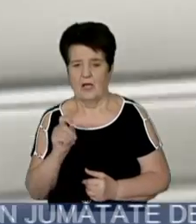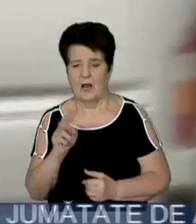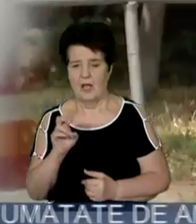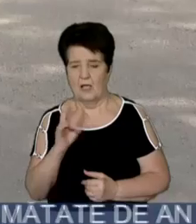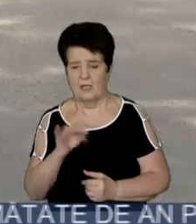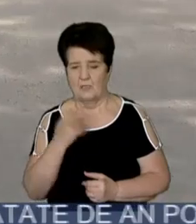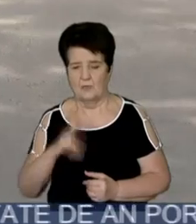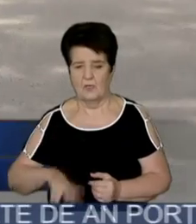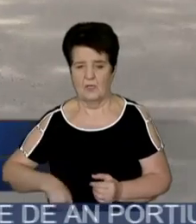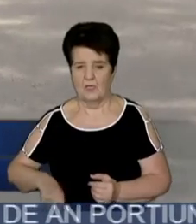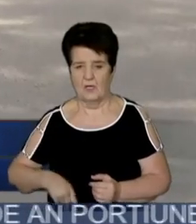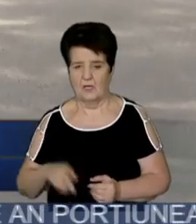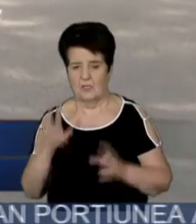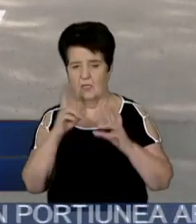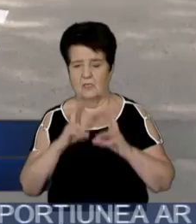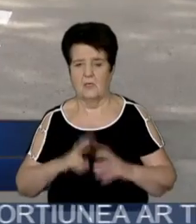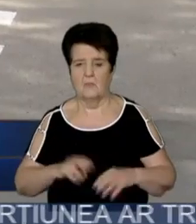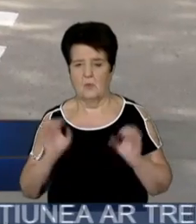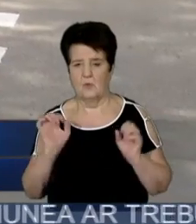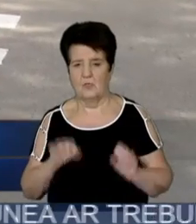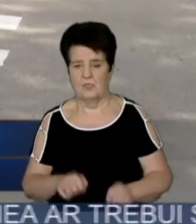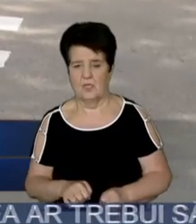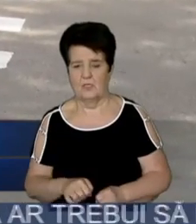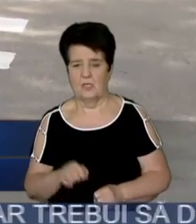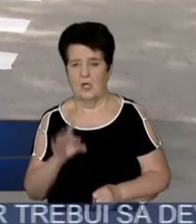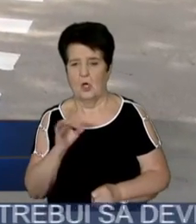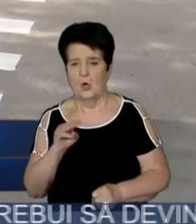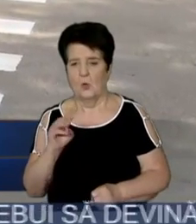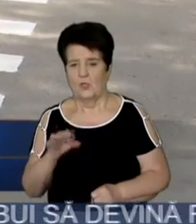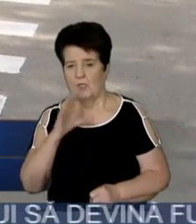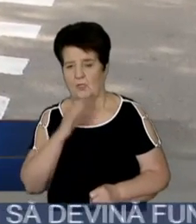Direcția Municipală Transport examinează posibilitatea substituirii